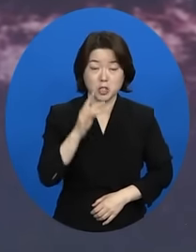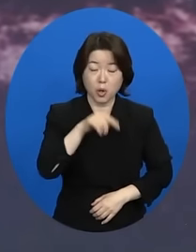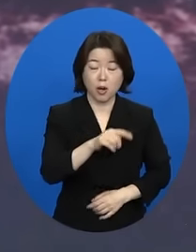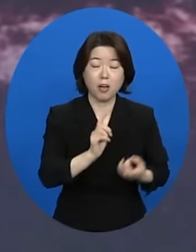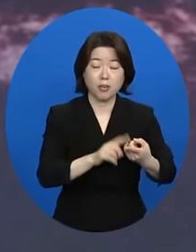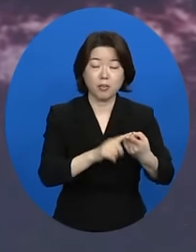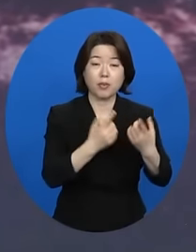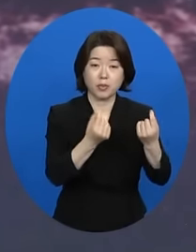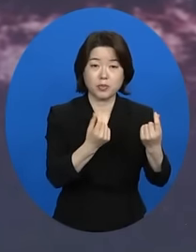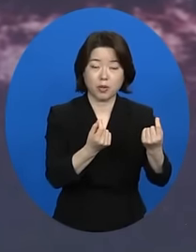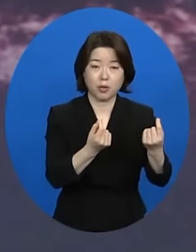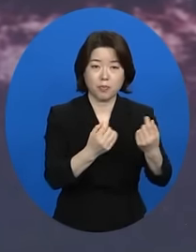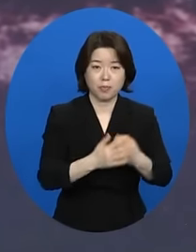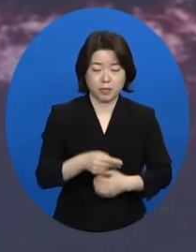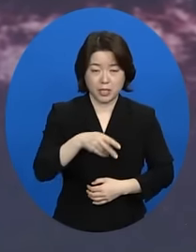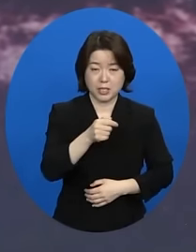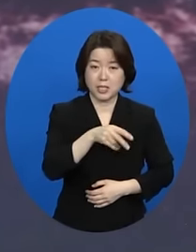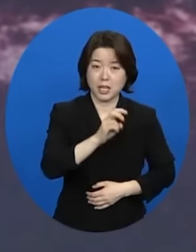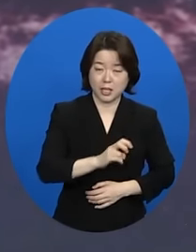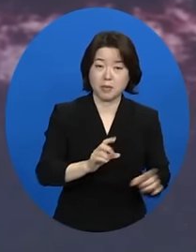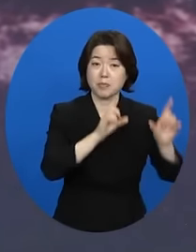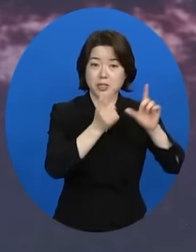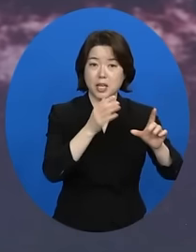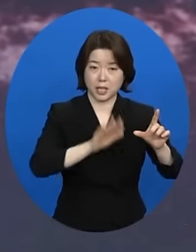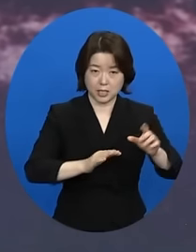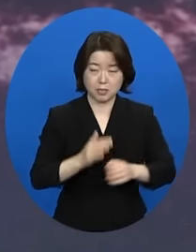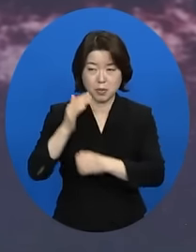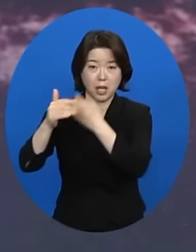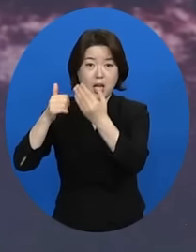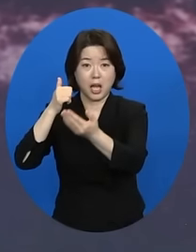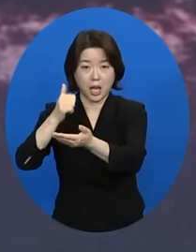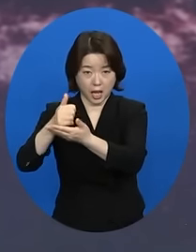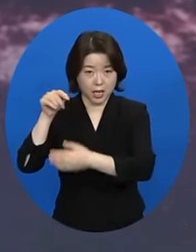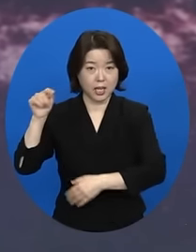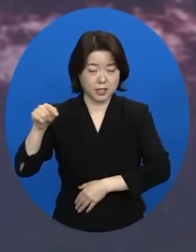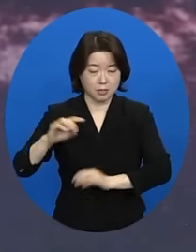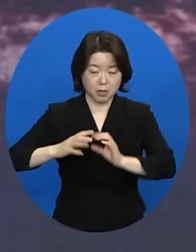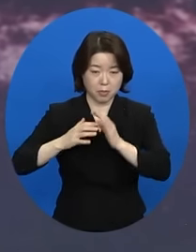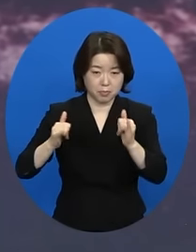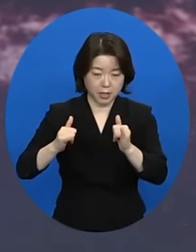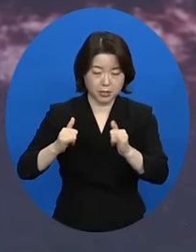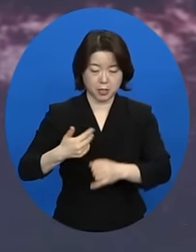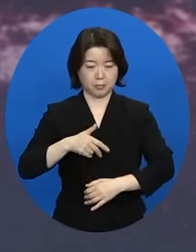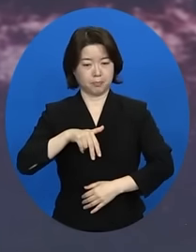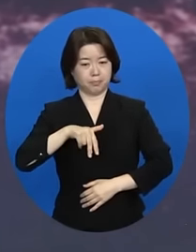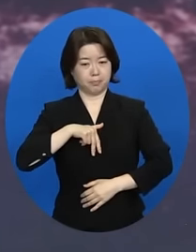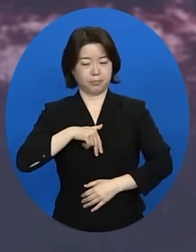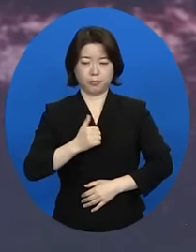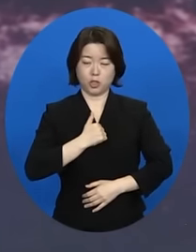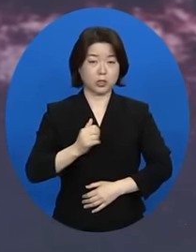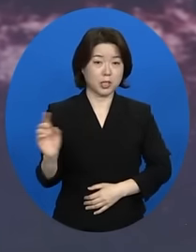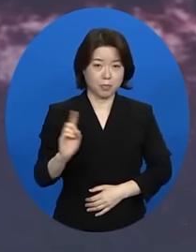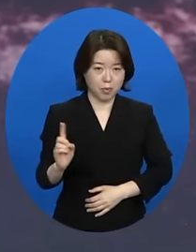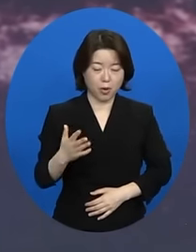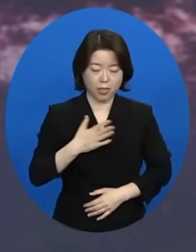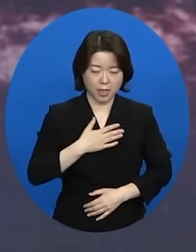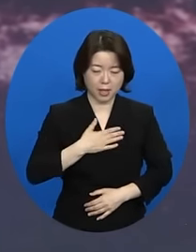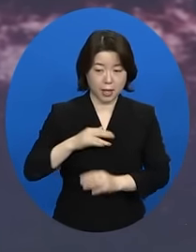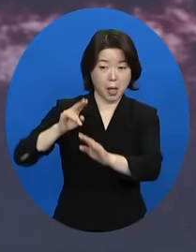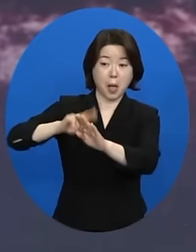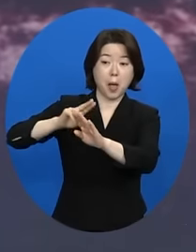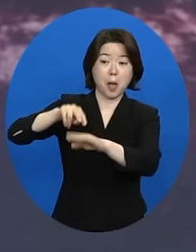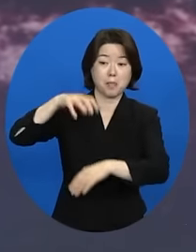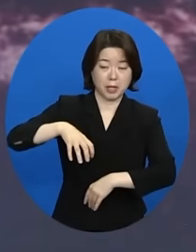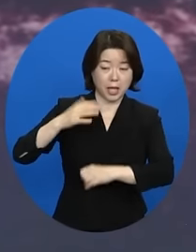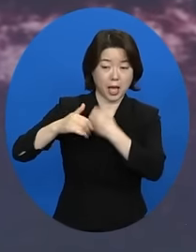설령 그렇다 하더라도 세겜에 살다 하더라도 아, 하나님의 백성의 정체성이 무엇인지, 내가 베델에서 하나님